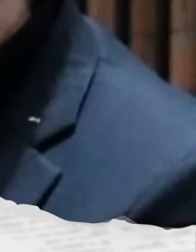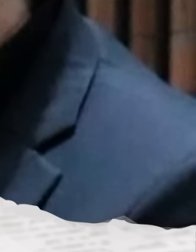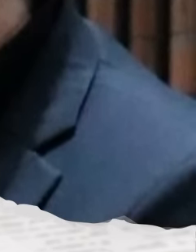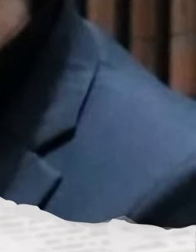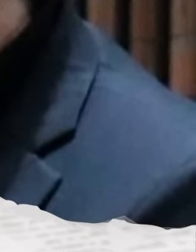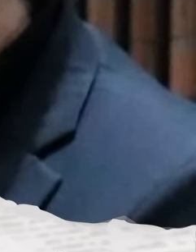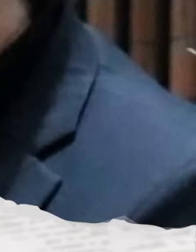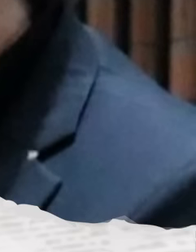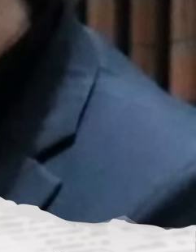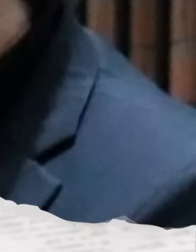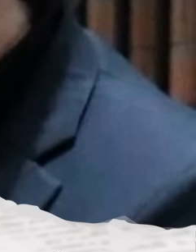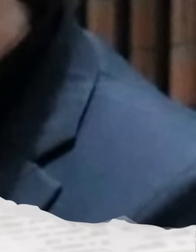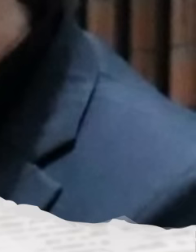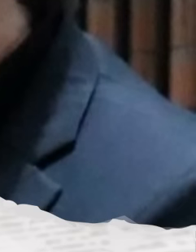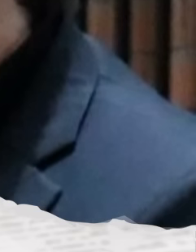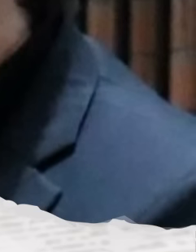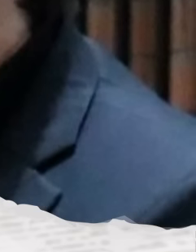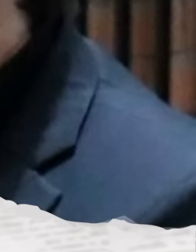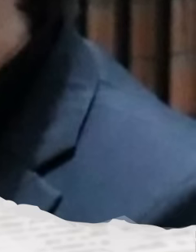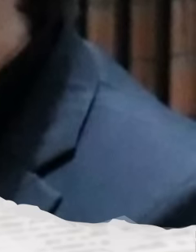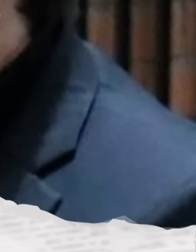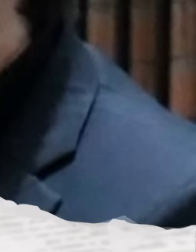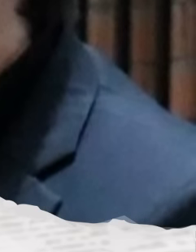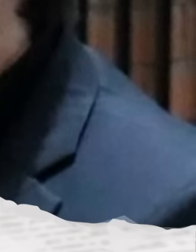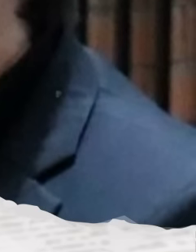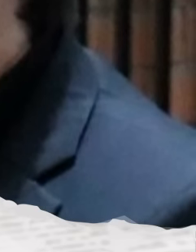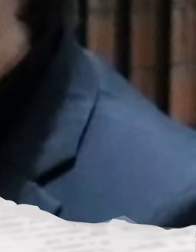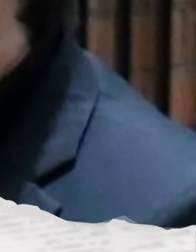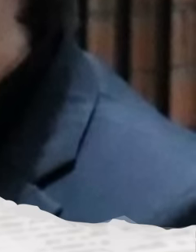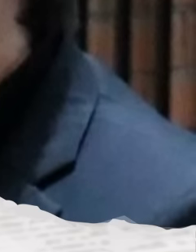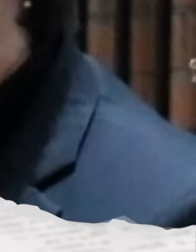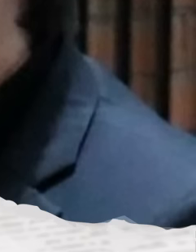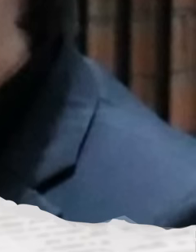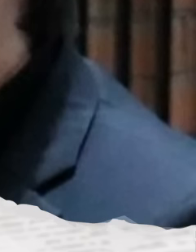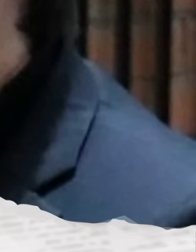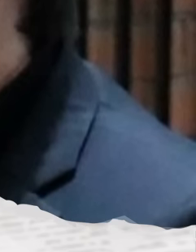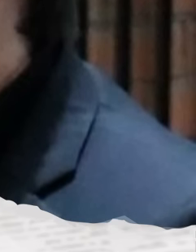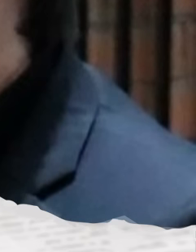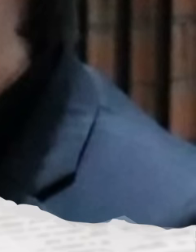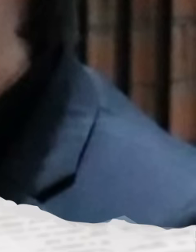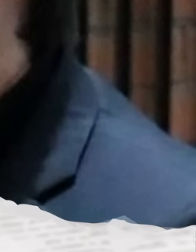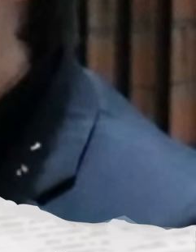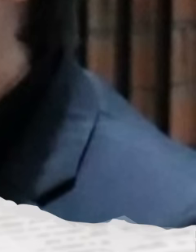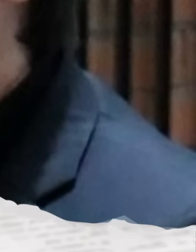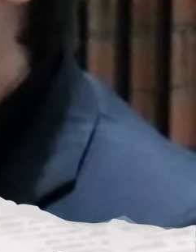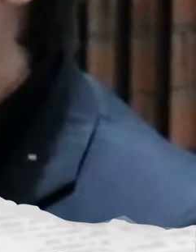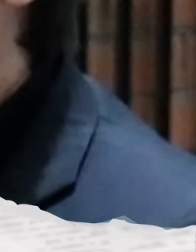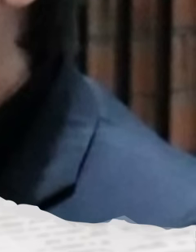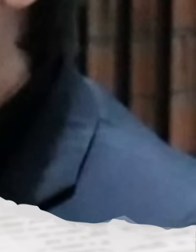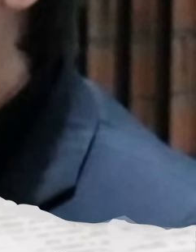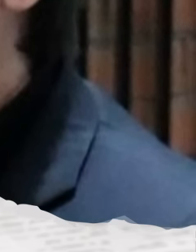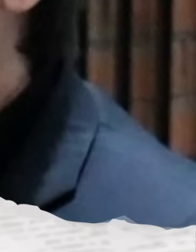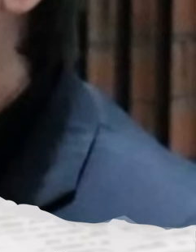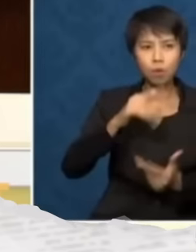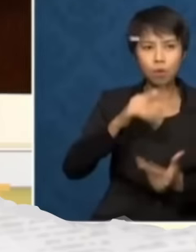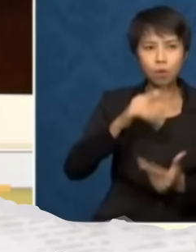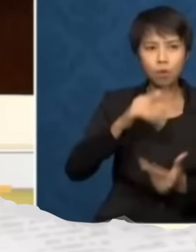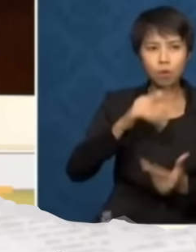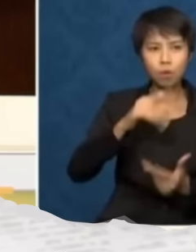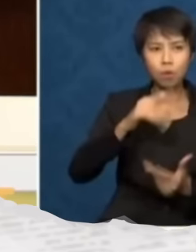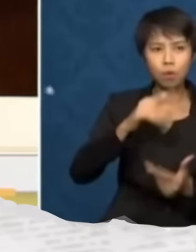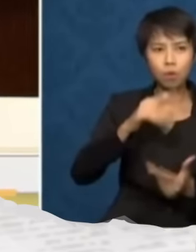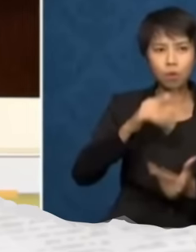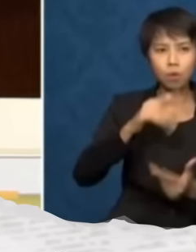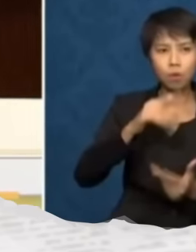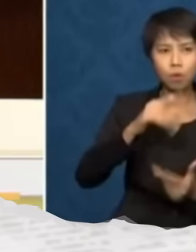จากที่เมื่อวานนี้นะวันที่28มีนาคมงานที่รัฐสภาในการประชุมสภาผู้แทนราษฎรที่มีนายวันมูฮัมหมัดนอมัทธาประธ